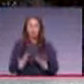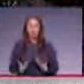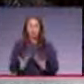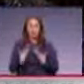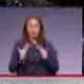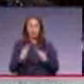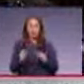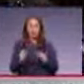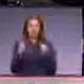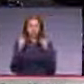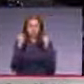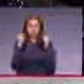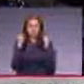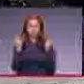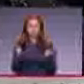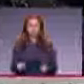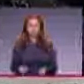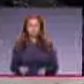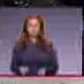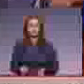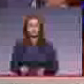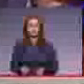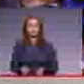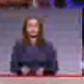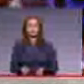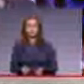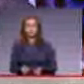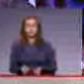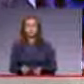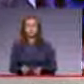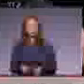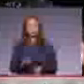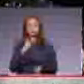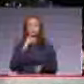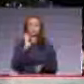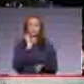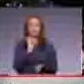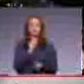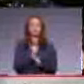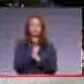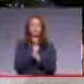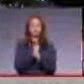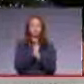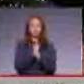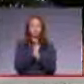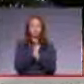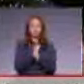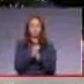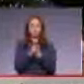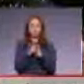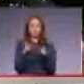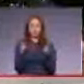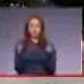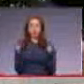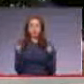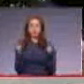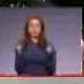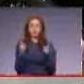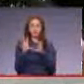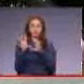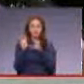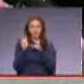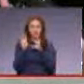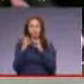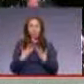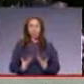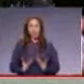ده وفي ده وفي توت. اللي عندها البلاهه ده. انا بلاقي بنات جايين في الـ في الـ في الـ في, الـ في البرنامج